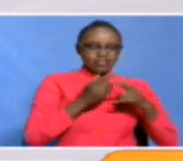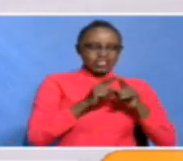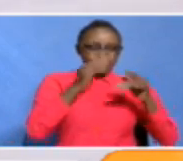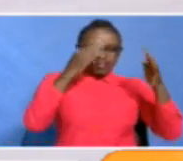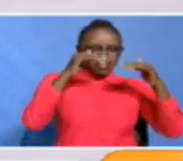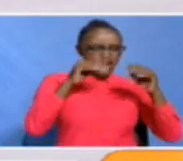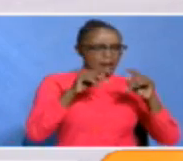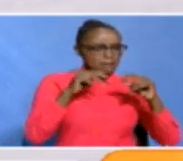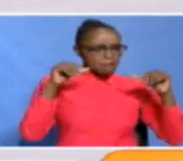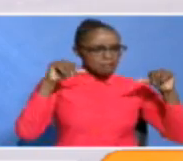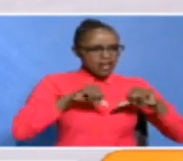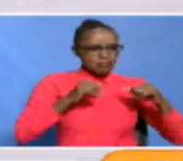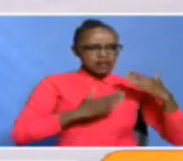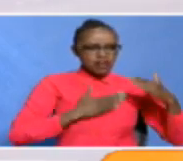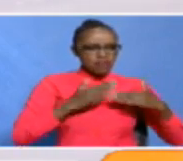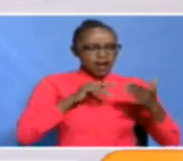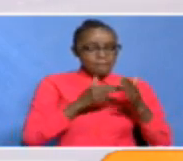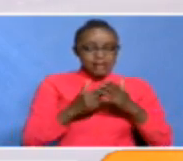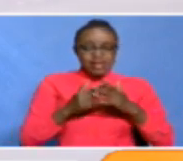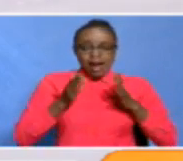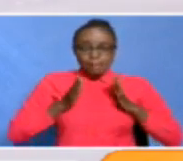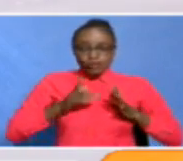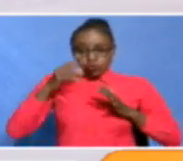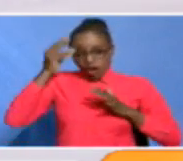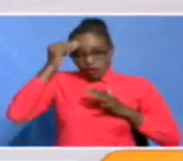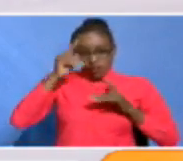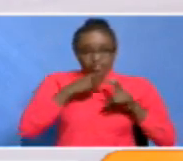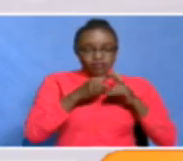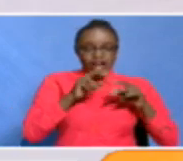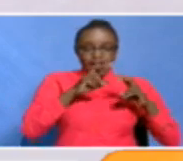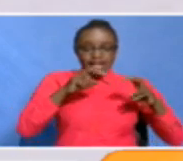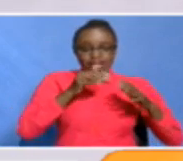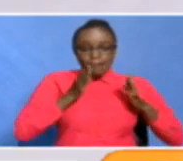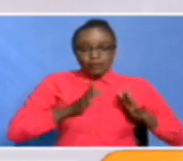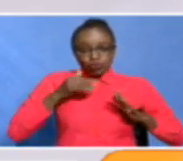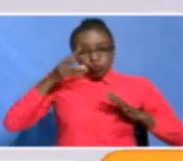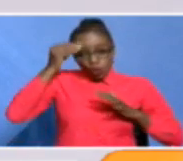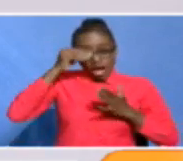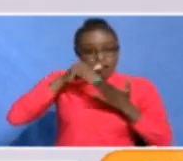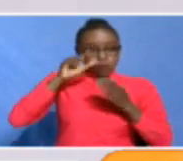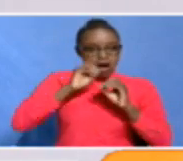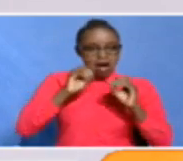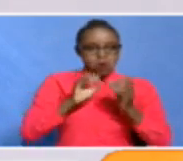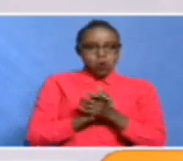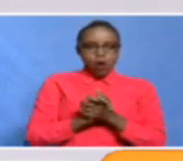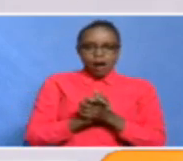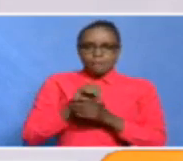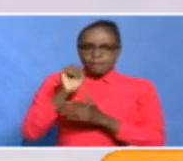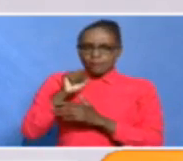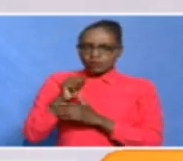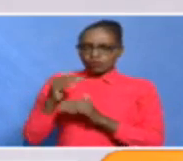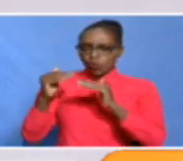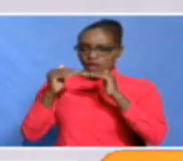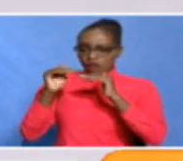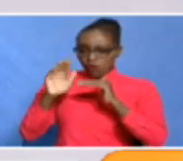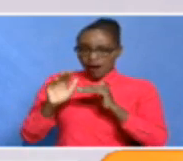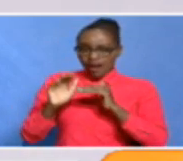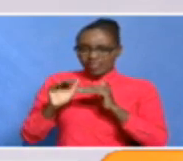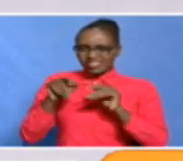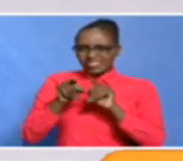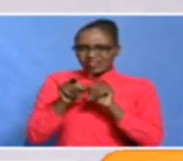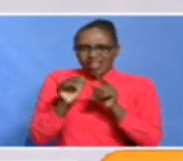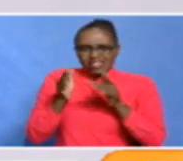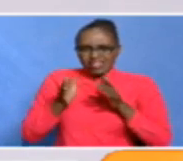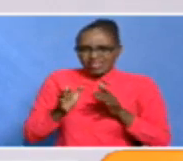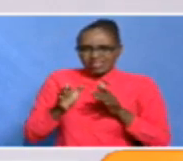mno. Kwa hiyo msomi atafuti msomi. Msomi utafuta yule ambaye sio msomi kidogo. Nasema kwamba tu uende kwa kiwango chako. Usiende